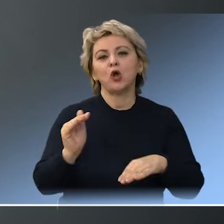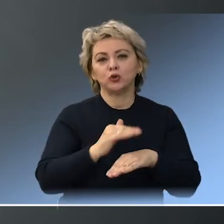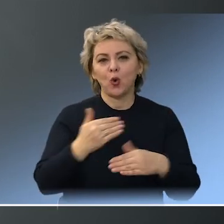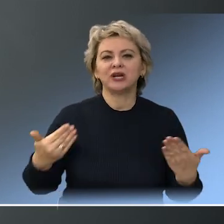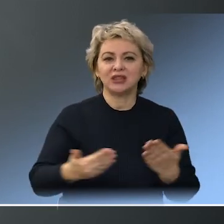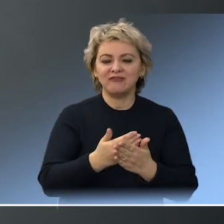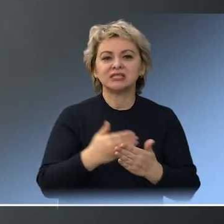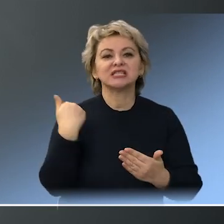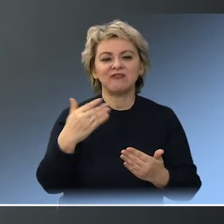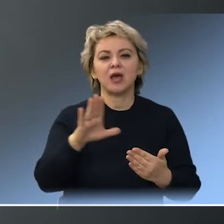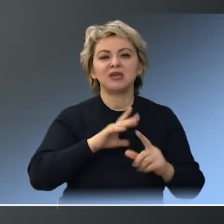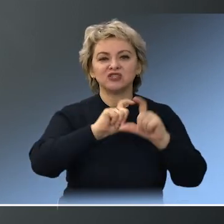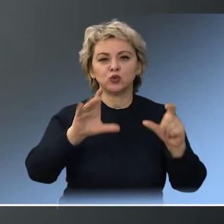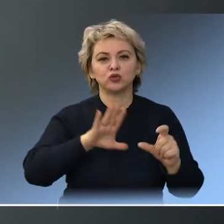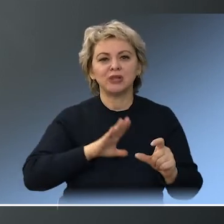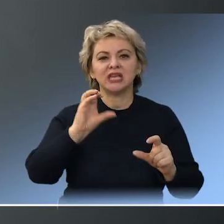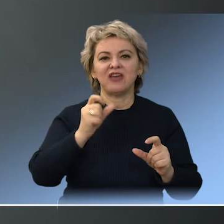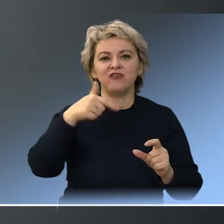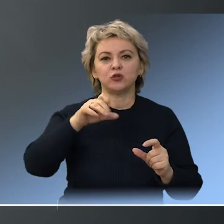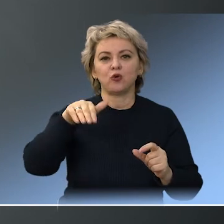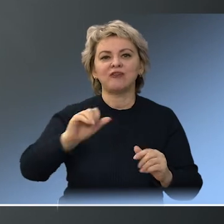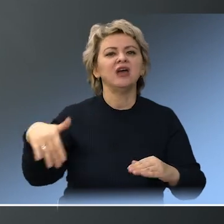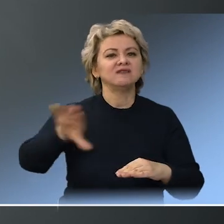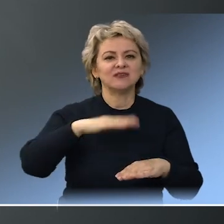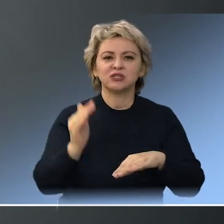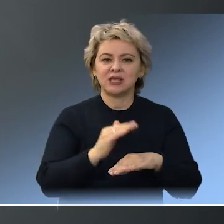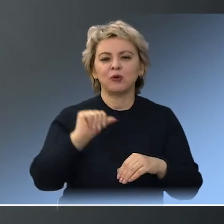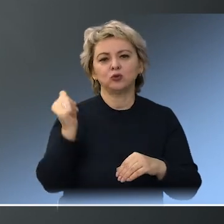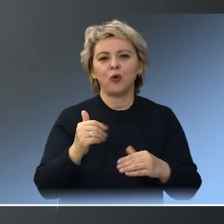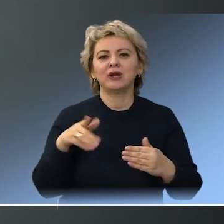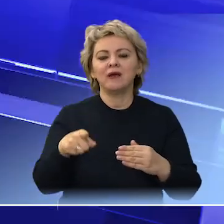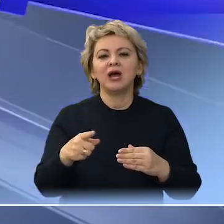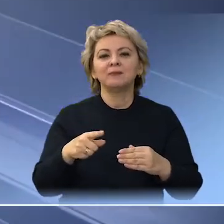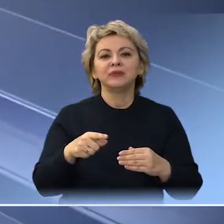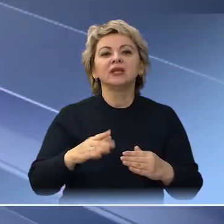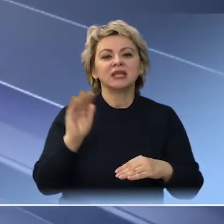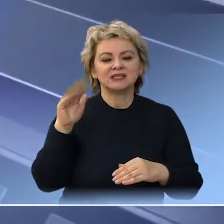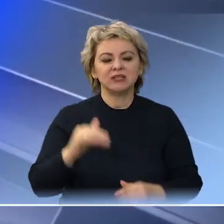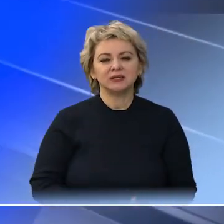добрых новостей. С вами в студии была Елена Ветрова. Всего вам самого доброго. До свидания.